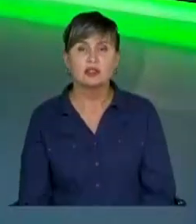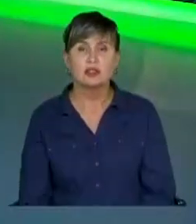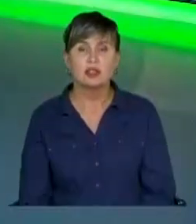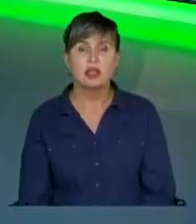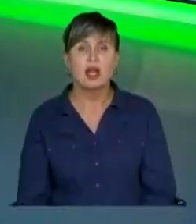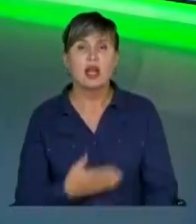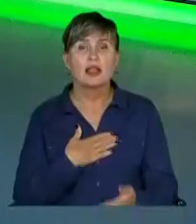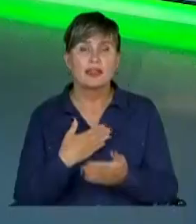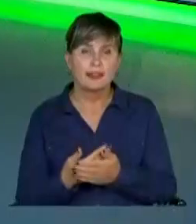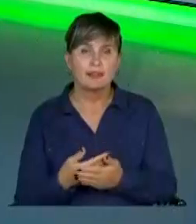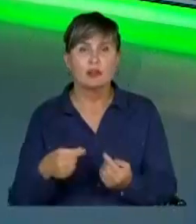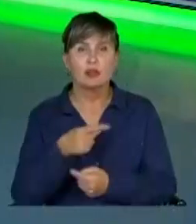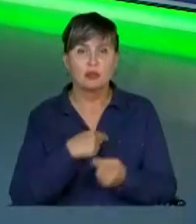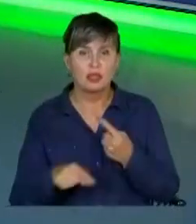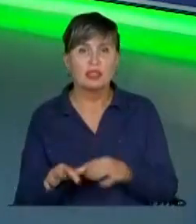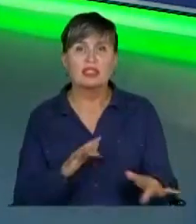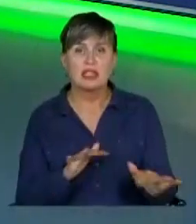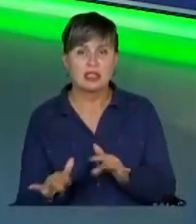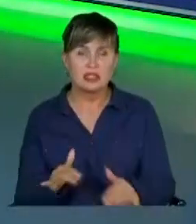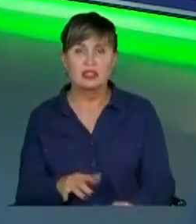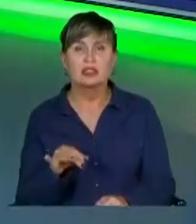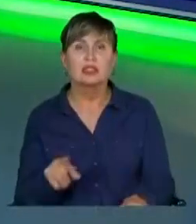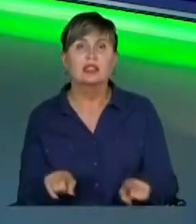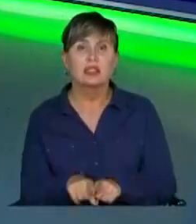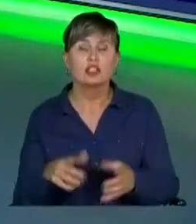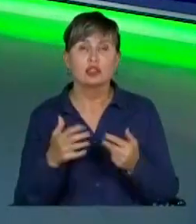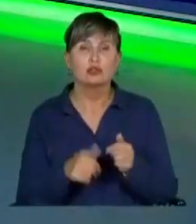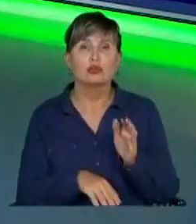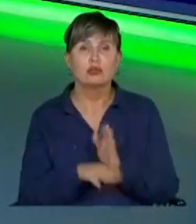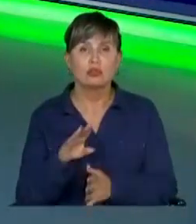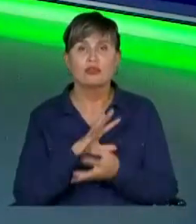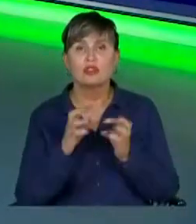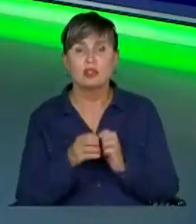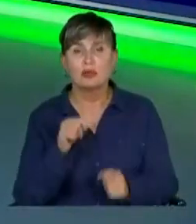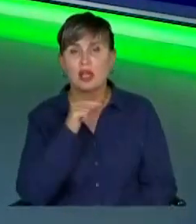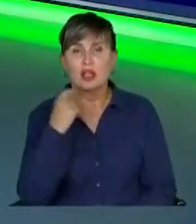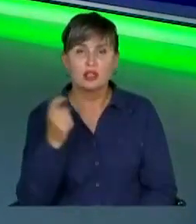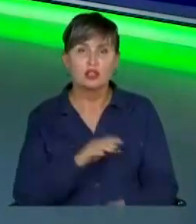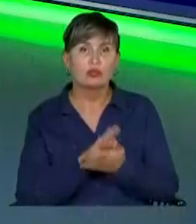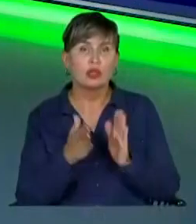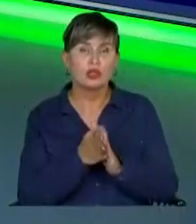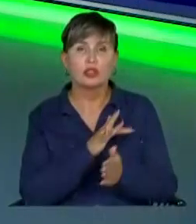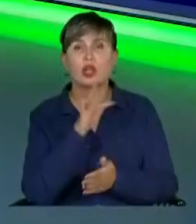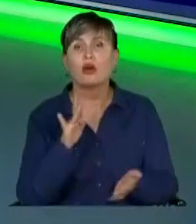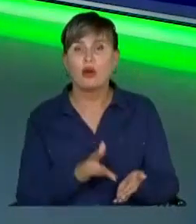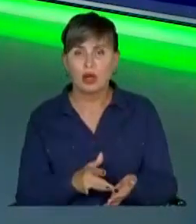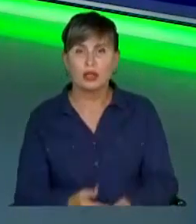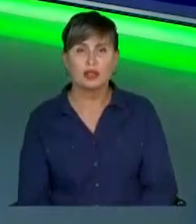активной предпринимательской деятельности, также за счет улучшения в целом экономической ситуации города.